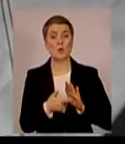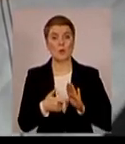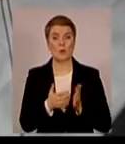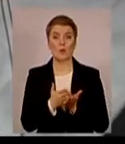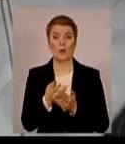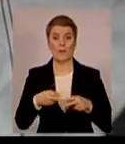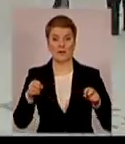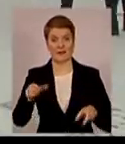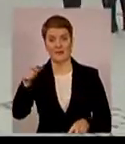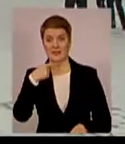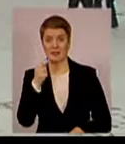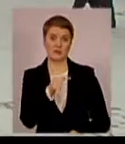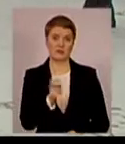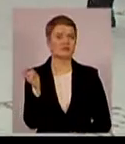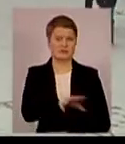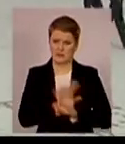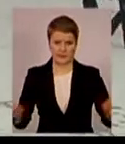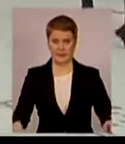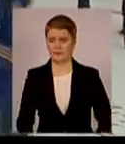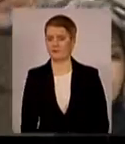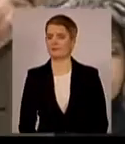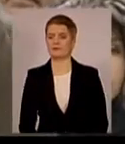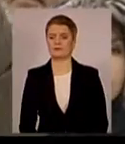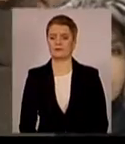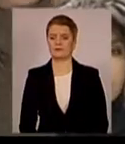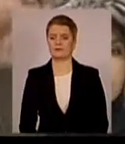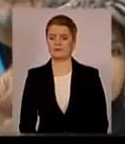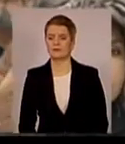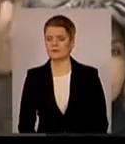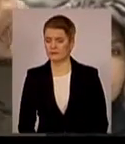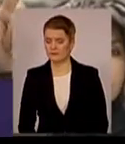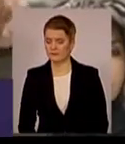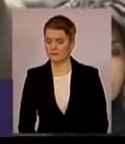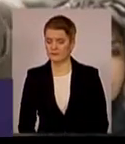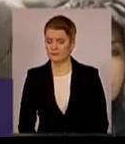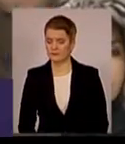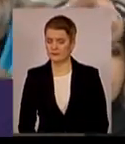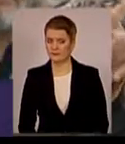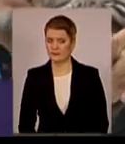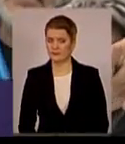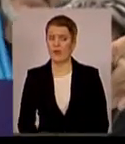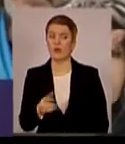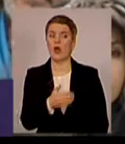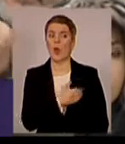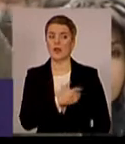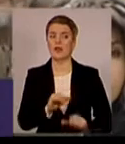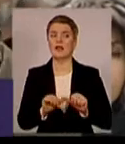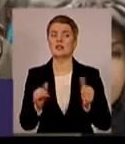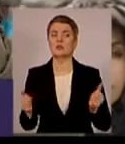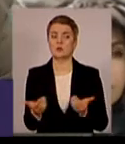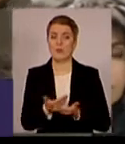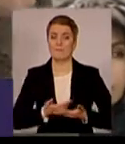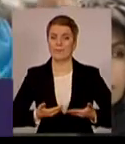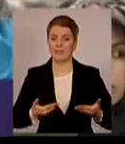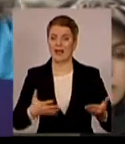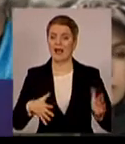до силовиків не піде. Вони хочуть переробити ту історію, розлучити мене з людьми і